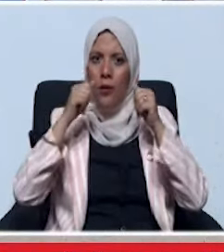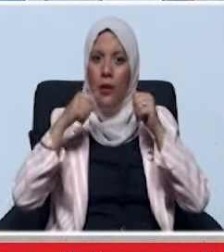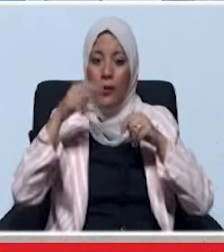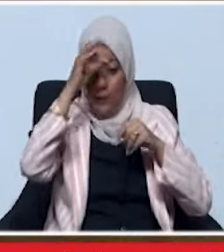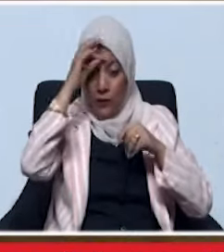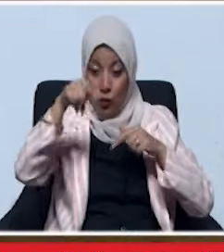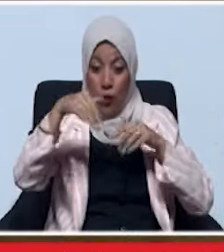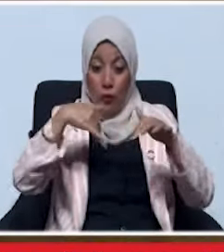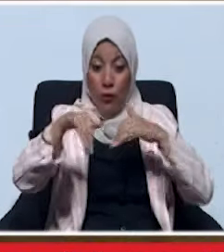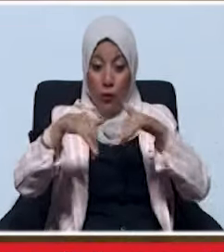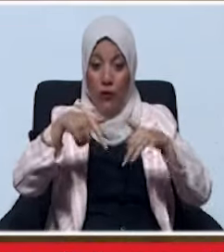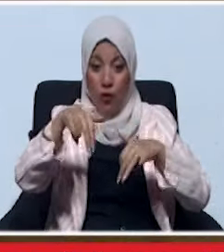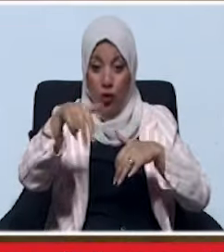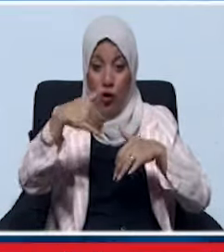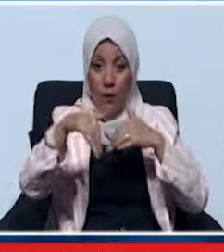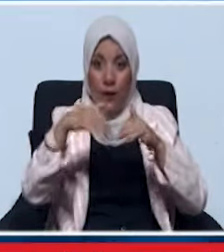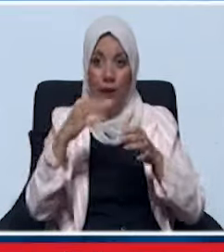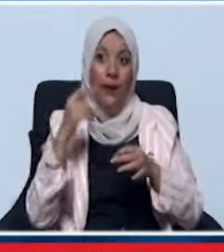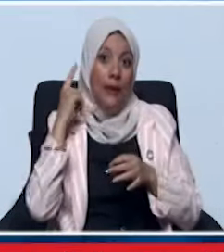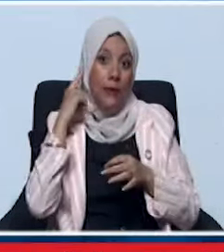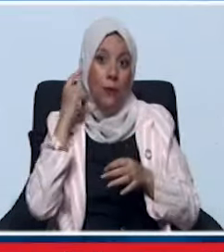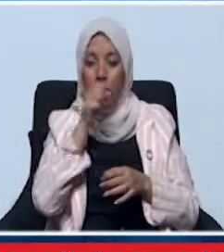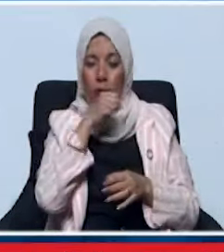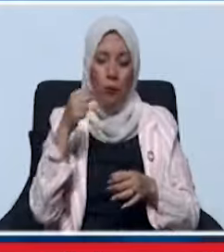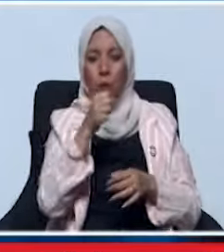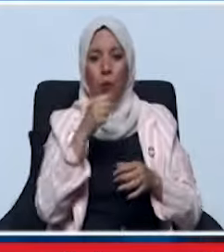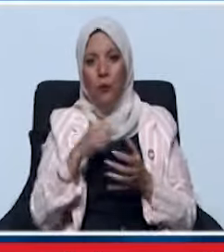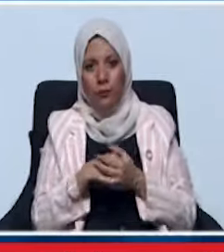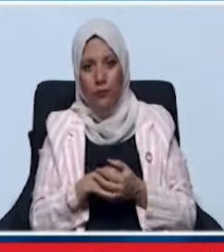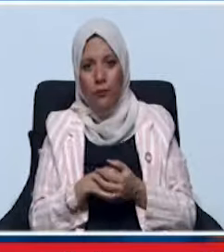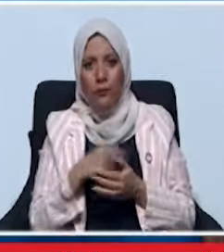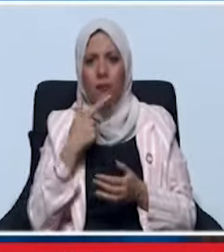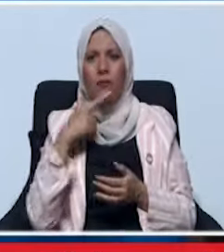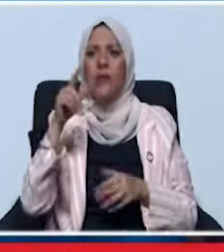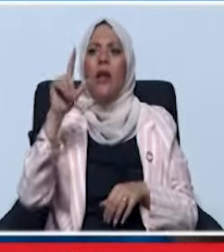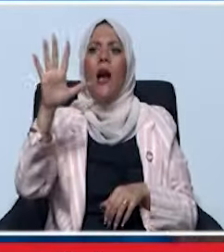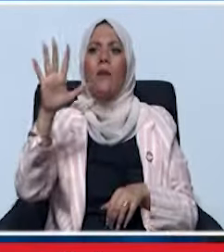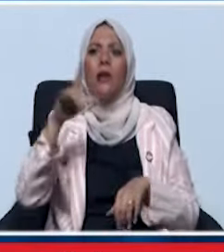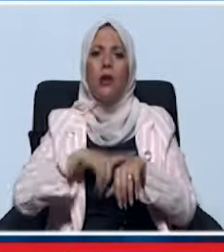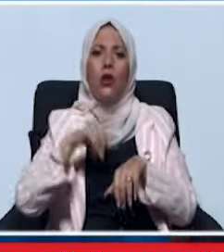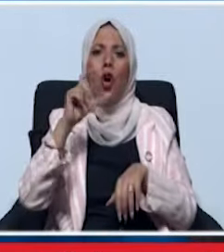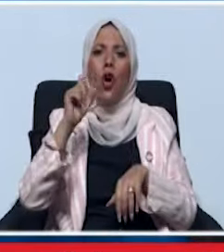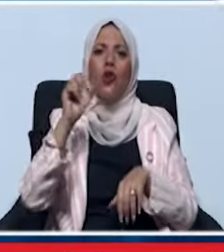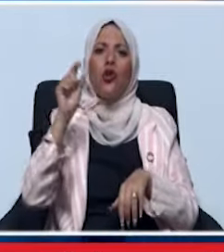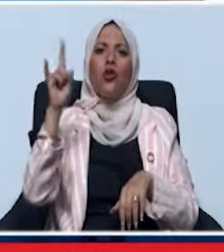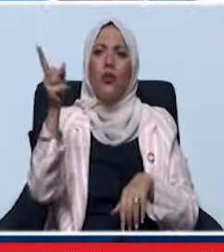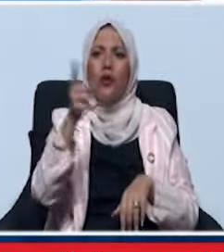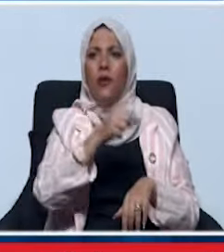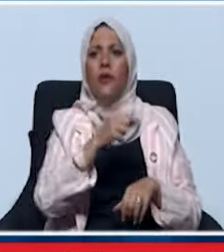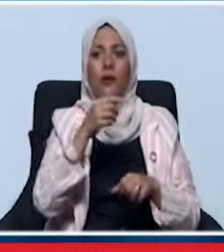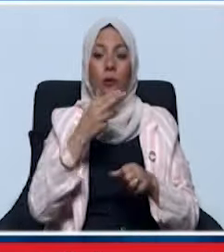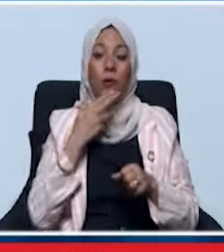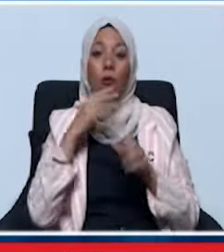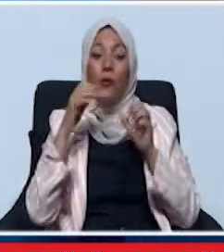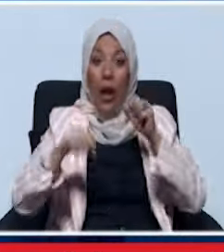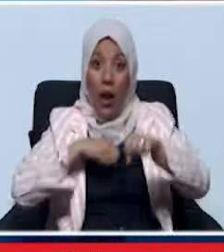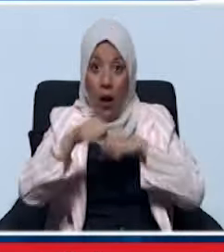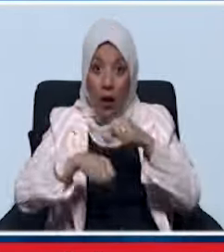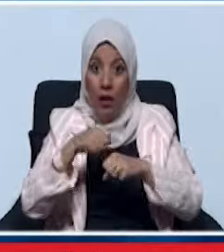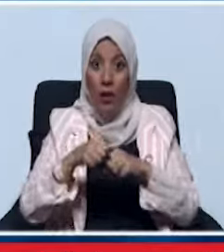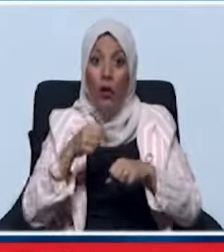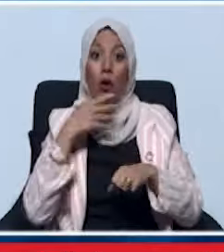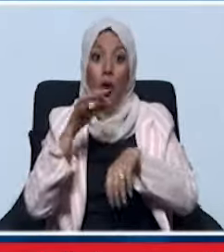استاذ عمرو تسمع ام كلثوم في كل حته. من 5 لـ10 عند النجار تسمع ام كلثوم، عند العجلات تسمع ام كلثوم، في